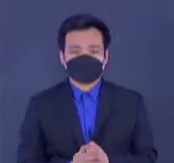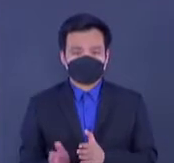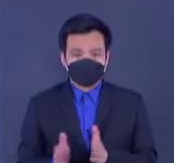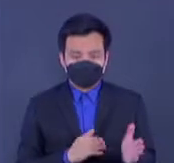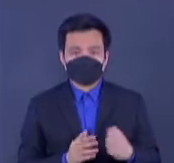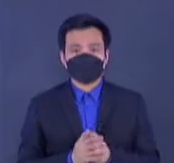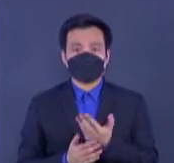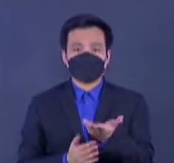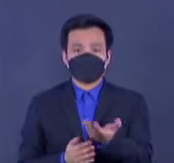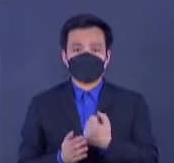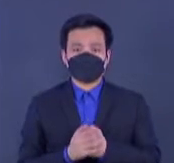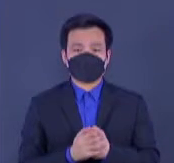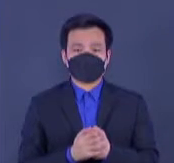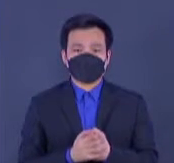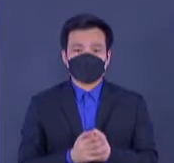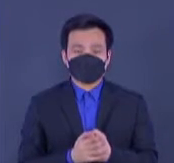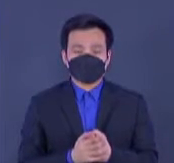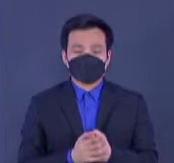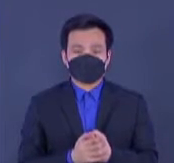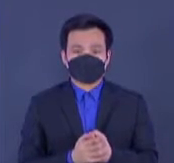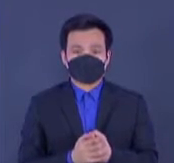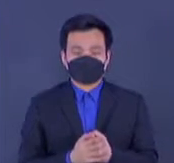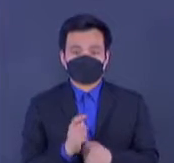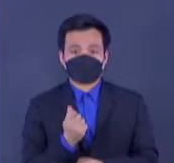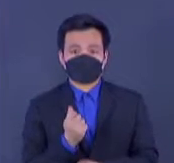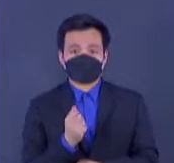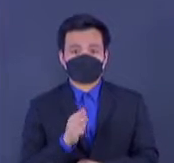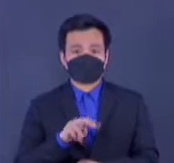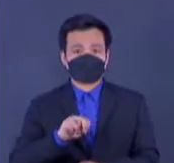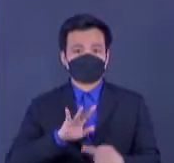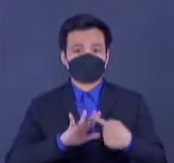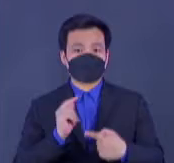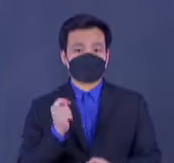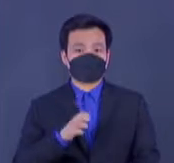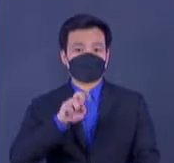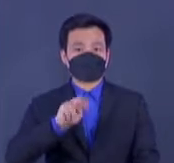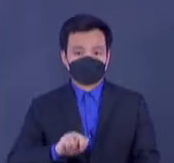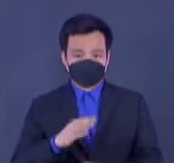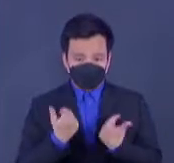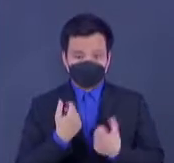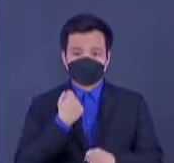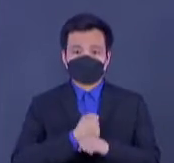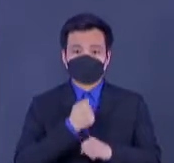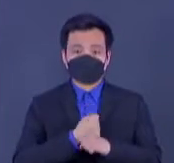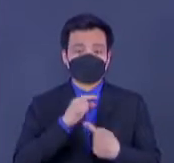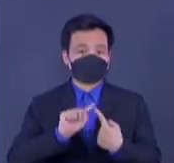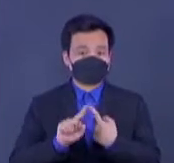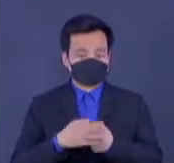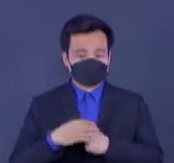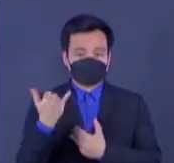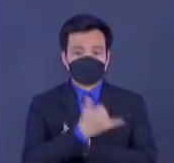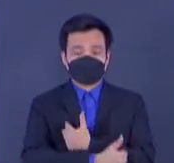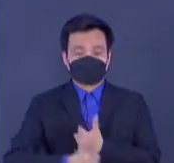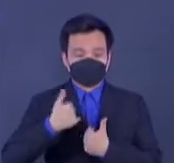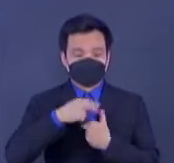วีรกูลครับหัวหน้าพรรคภูมิใจไทยซึ่งตอนนี้เนี่ยปฏิบัติภารกิจอยู่ที่สวิตนะครับอยู่ที่นครเจนีวาสมาพันธรั